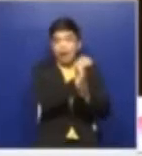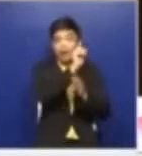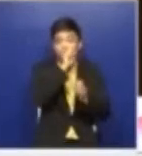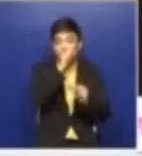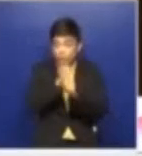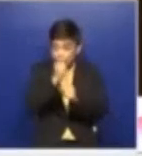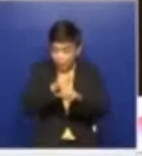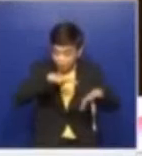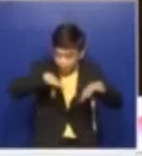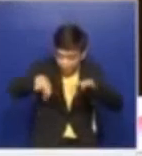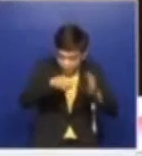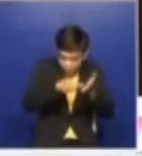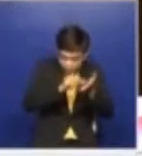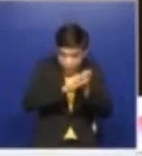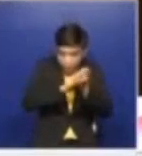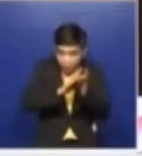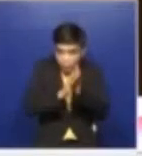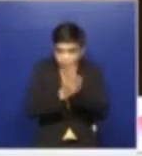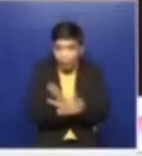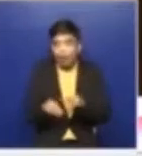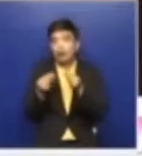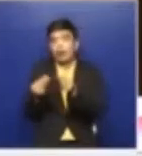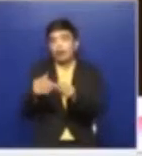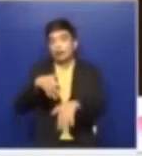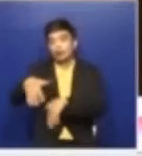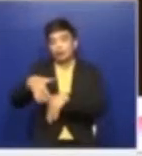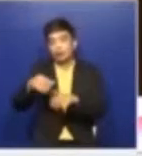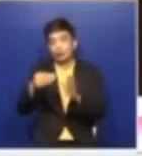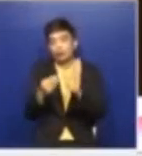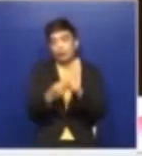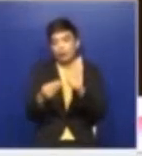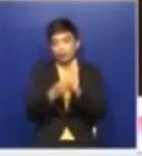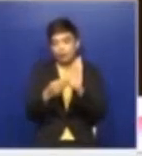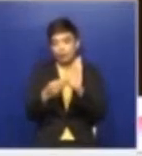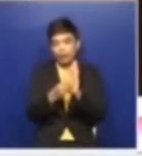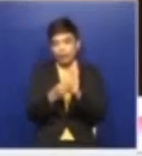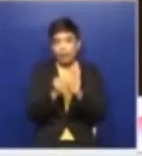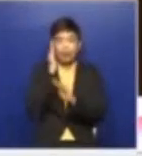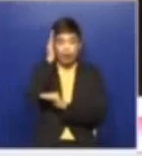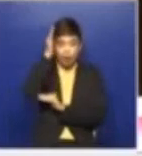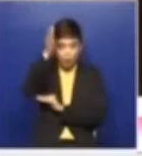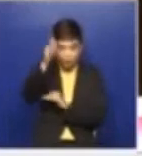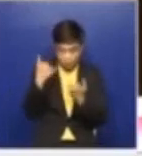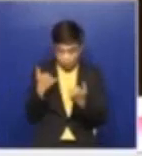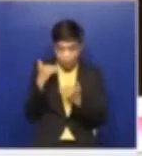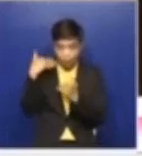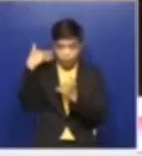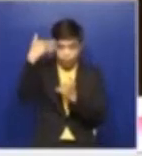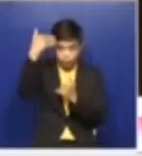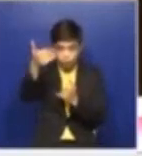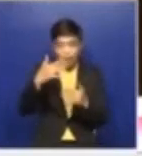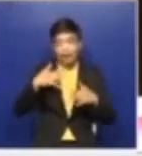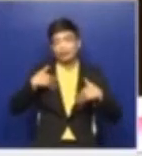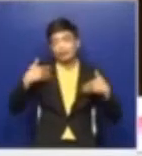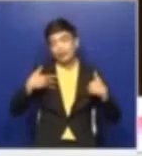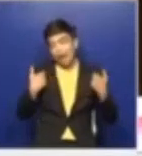มายจะสามารถทำให้พี่น้องประชาชนในกรุงเทพมหานครในอนาคตจากนี้ไปจะได้รับความสะดวกส